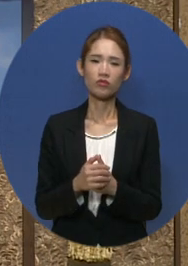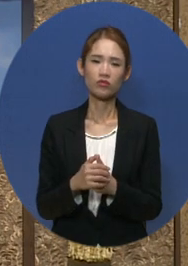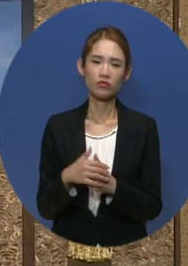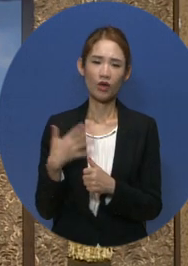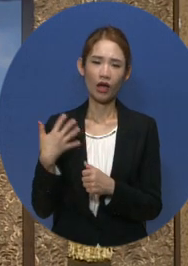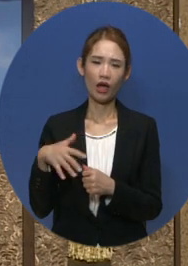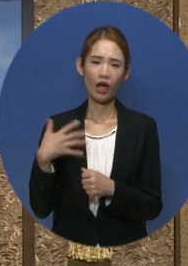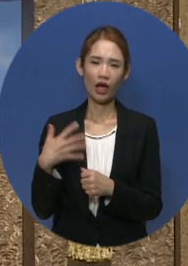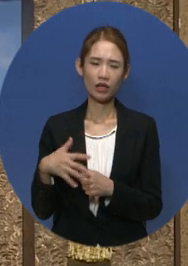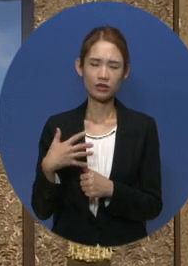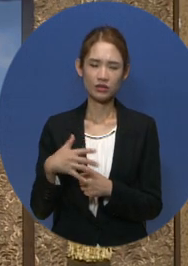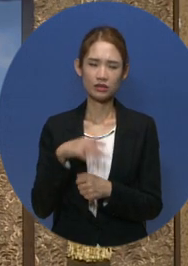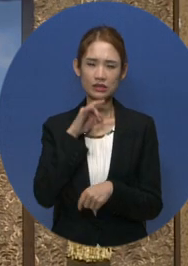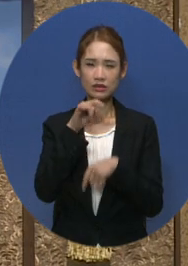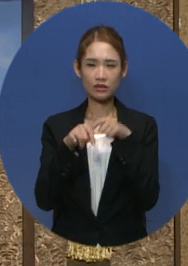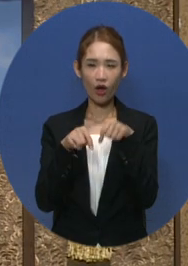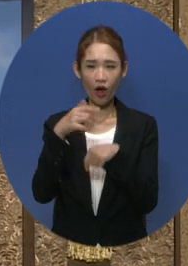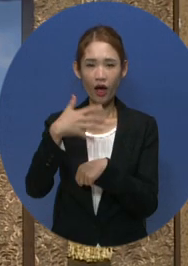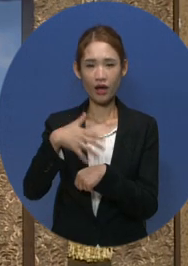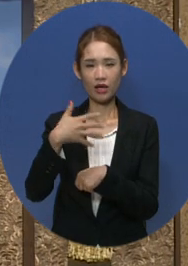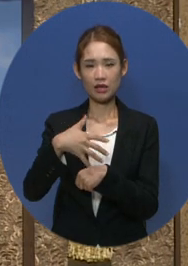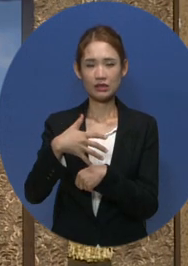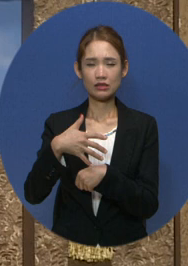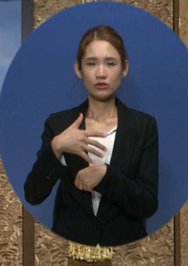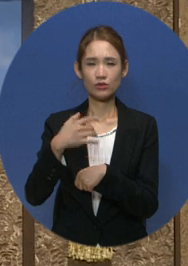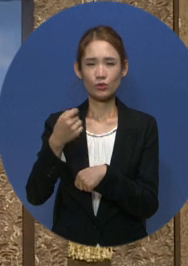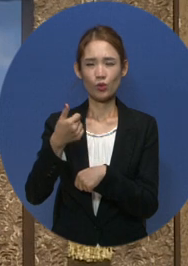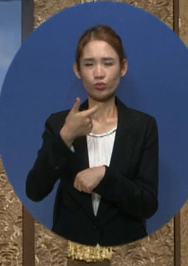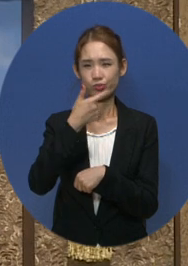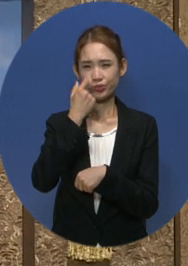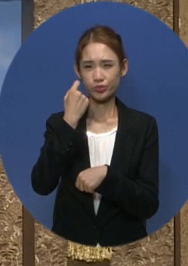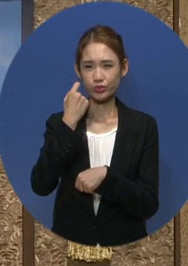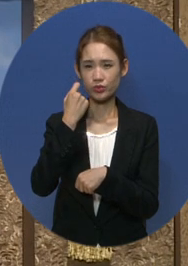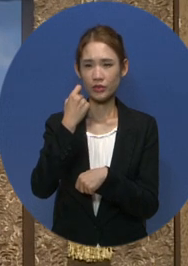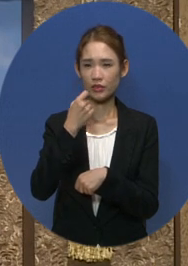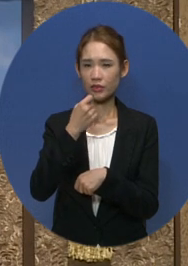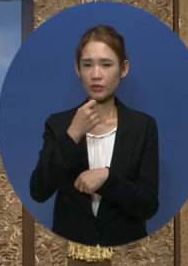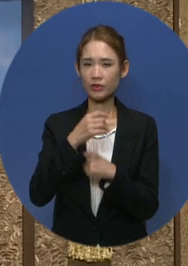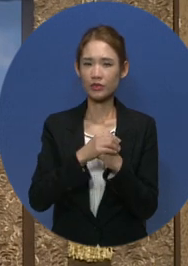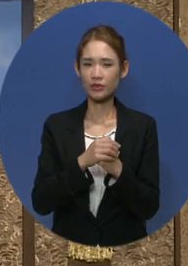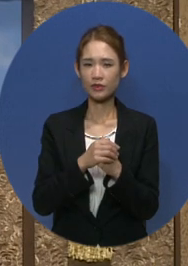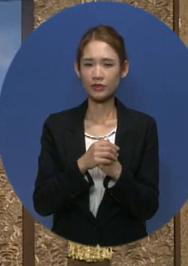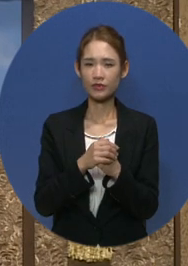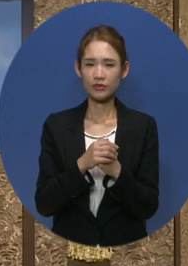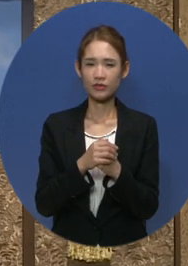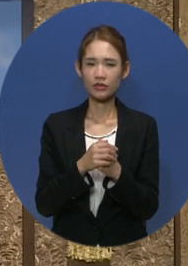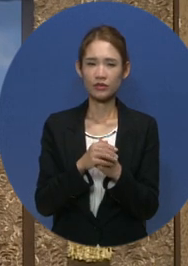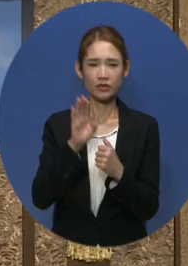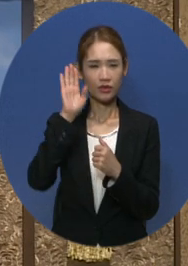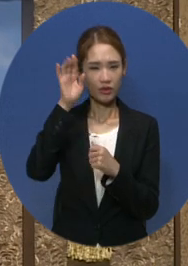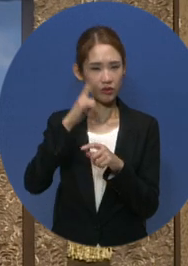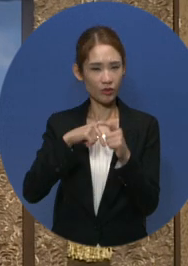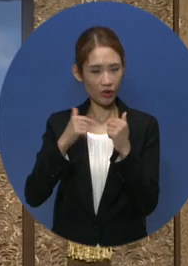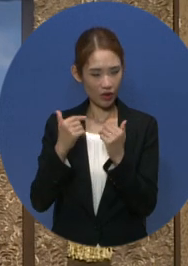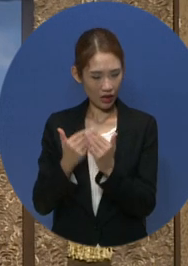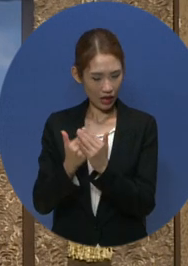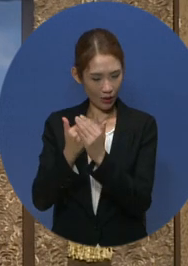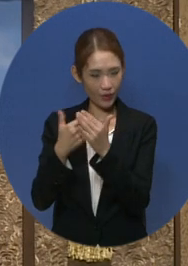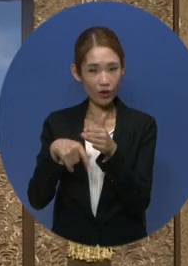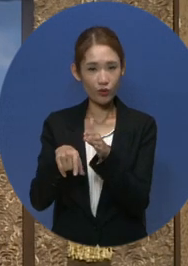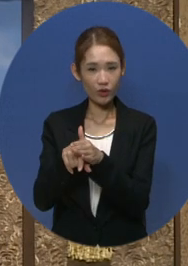지금 실용화 단계는 아닙니다. 아직은 미진해요. 예. 지금 아직 실용화 단계는 아니고 앞으로 좀 개발을 하기